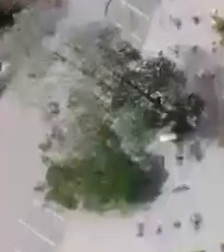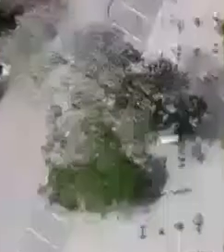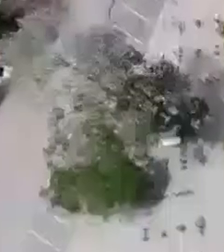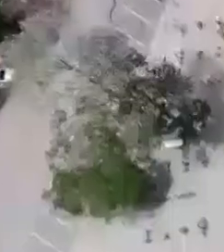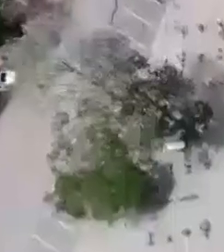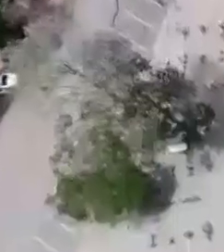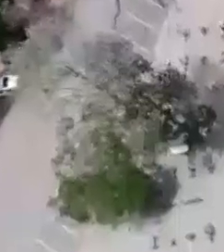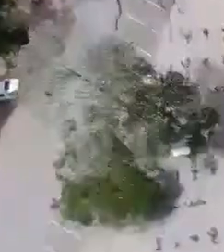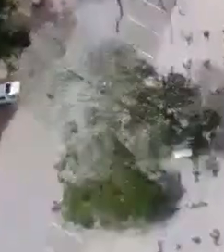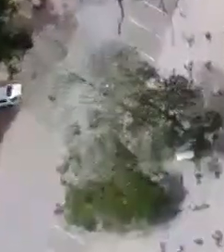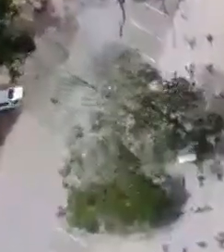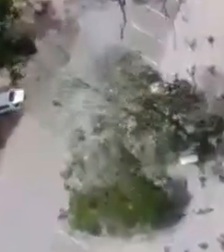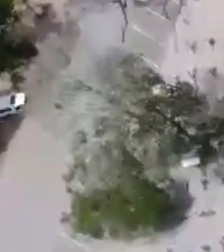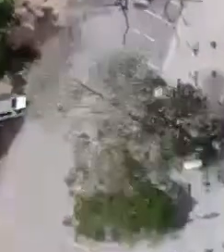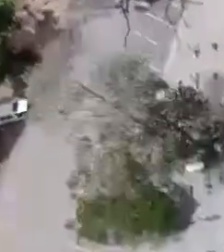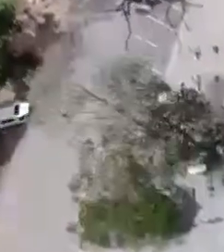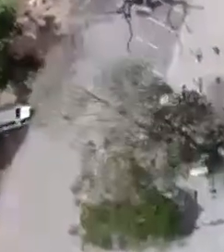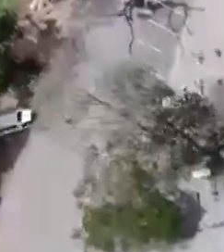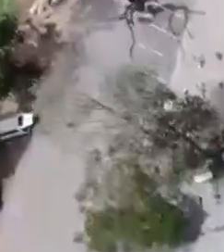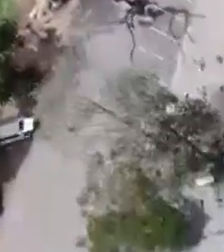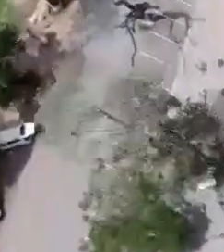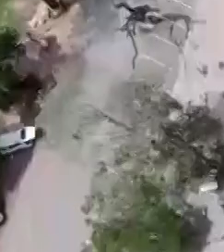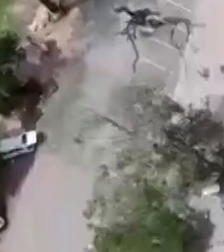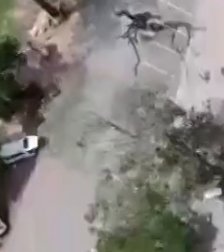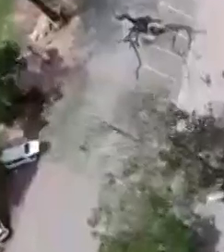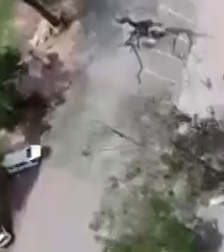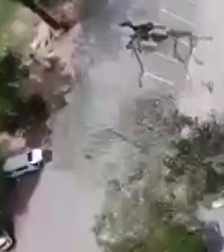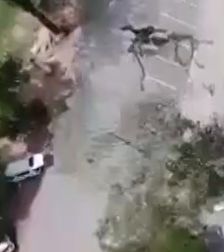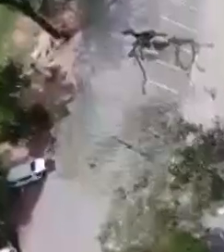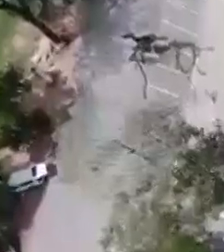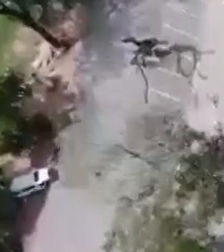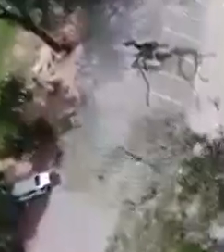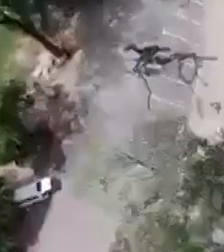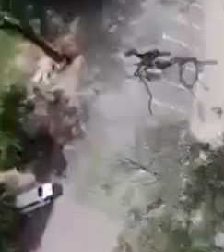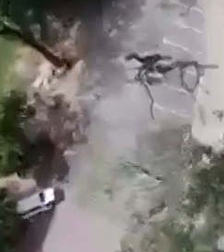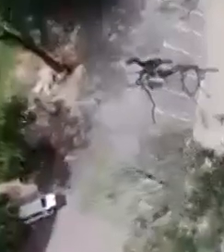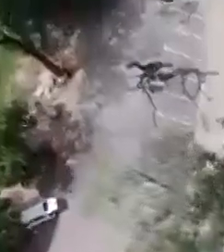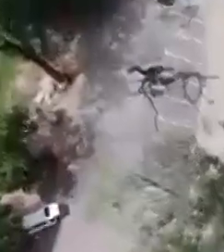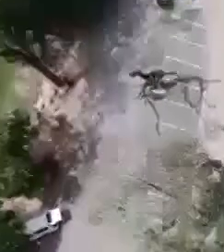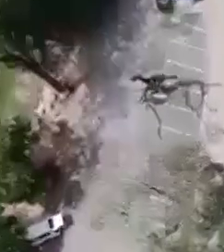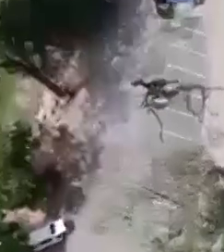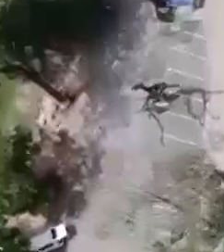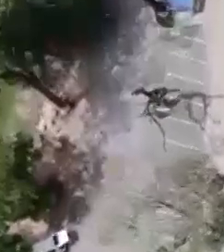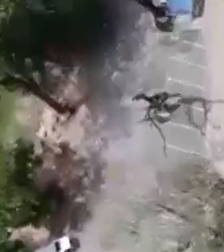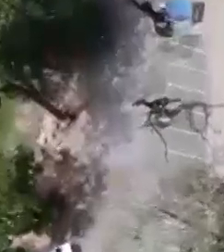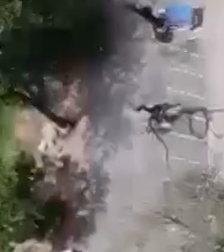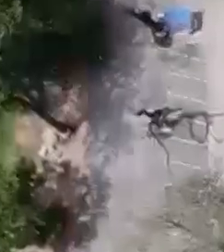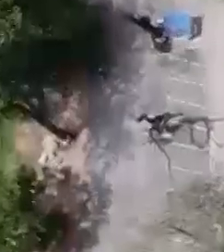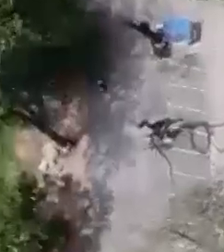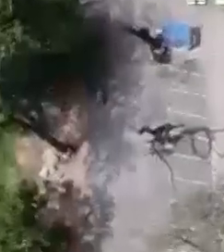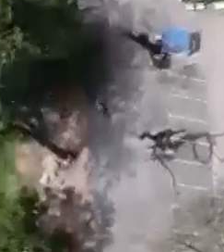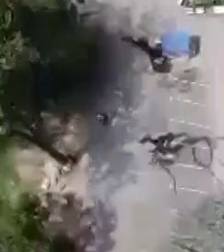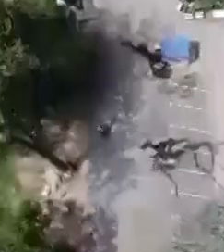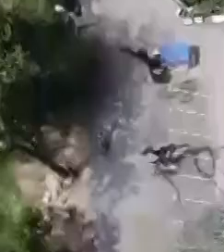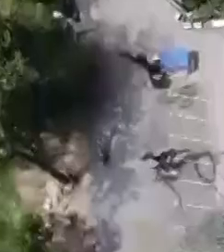ដើម្បីថែរក្សាសម្បត្តិបេតិកភណ្ឌវប្បធម៌ដែលជាស្នាព្រះហស្តដ៏ថ្លៃថ្លារបស់អតីតព្រះមហាក្សត្រ